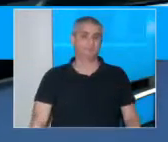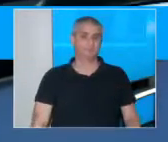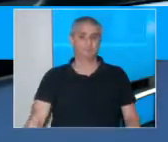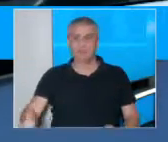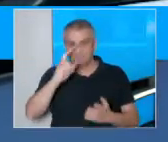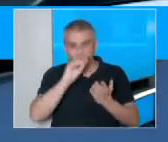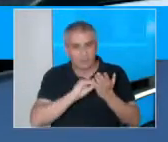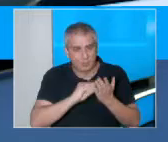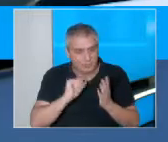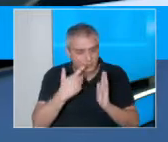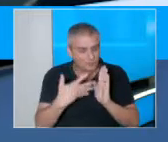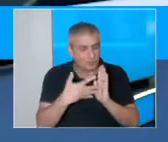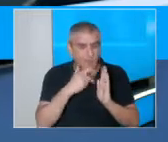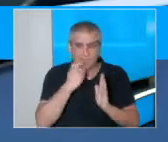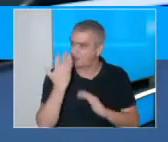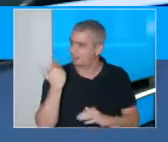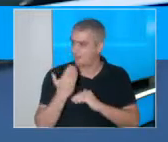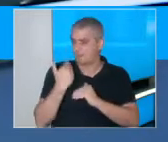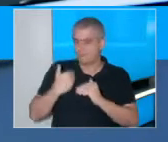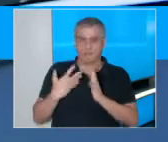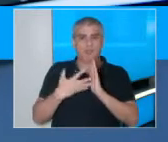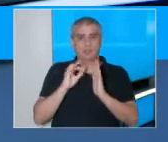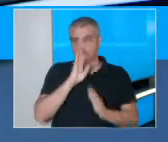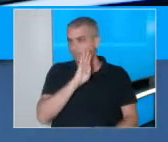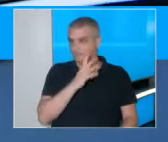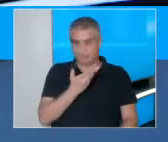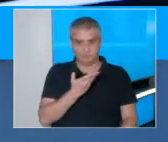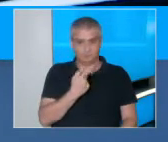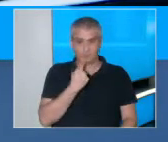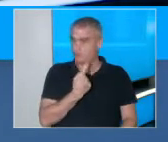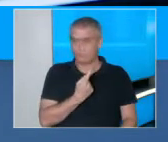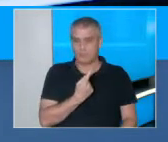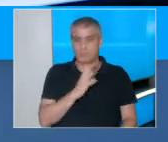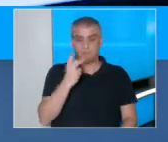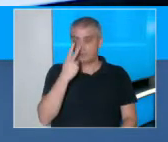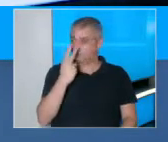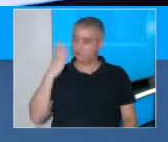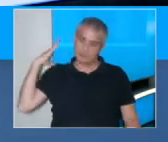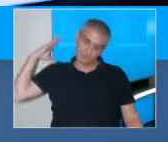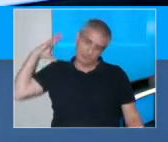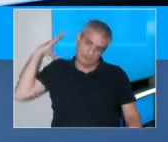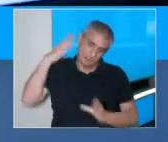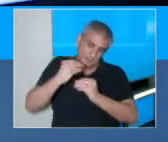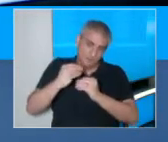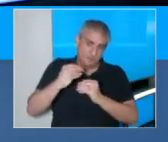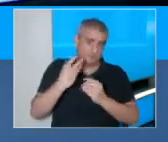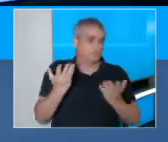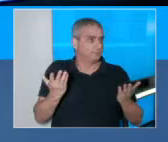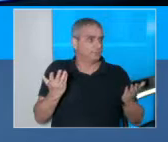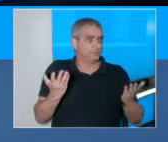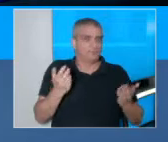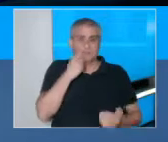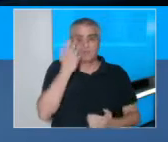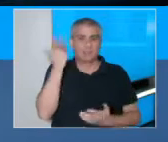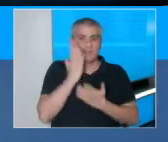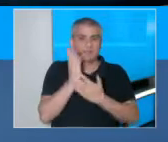הקלון. קודם כל חקירת דרי התחילה לפני חקירות נתניהו, כמו שאתה אומר, זאת אומרת, אם אתה מסתכל כרונולוגית ואם הצדק איתך, אז